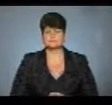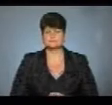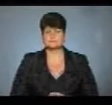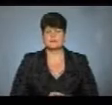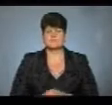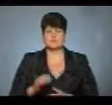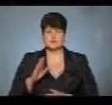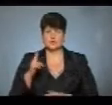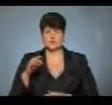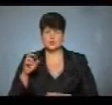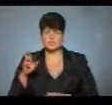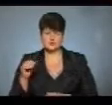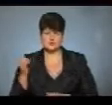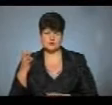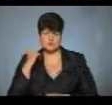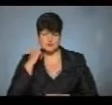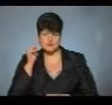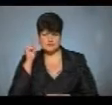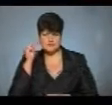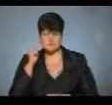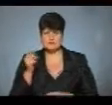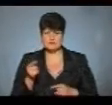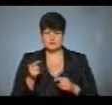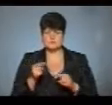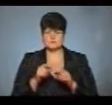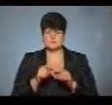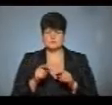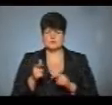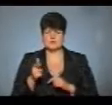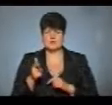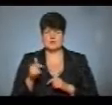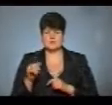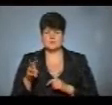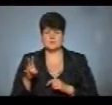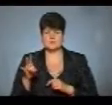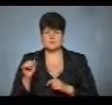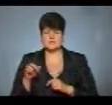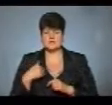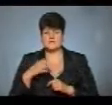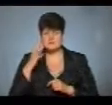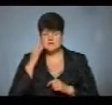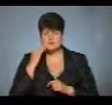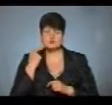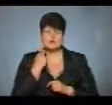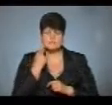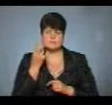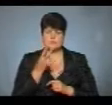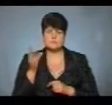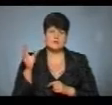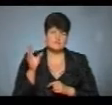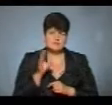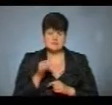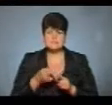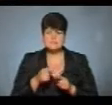Вікторії Доценко 14. Вона навчається у Тернопільській класичній гімназії. Я вважаю, що англійська потрібна всім. Це така